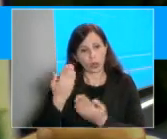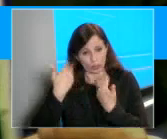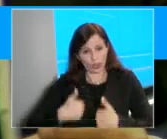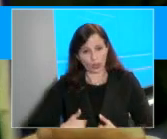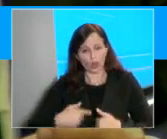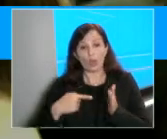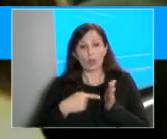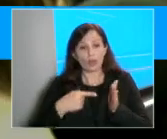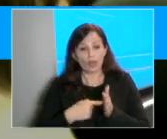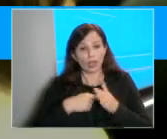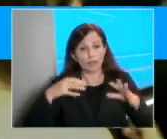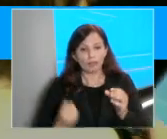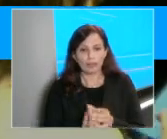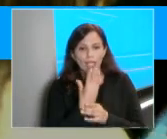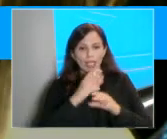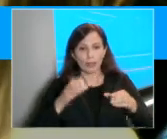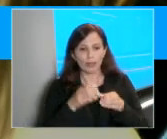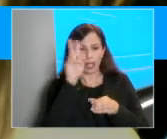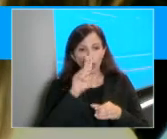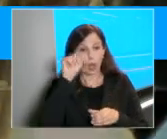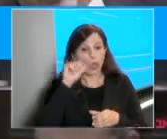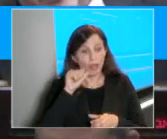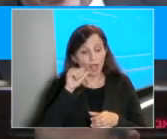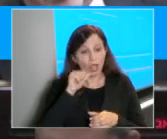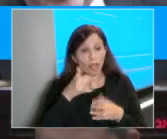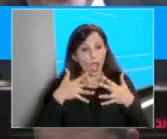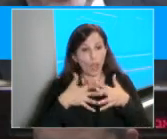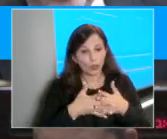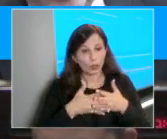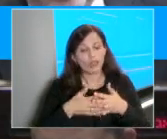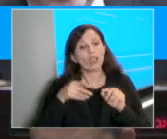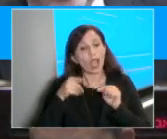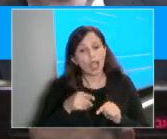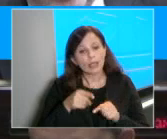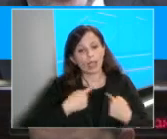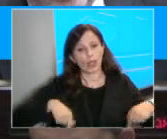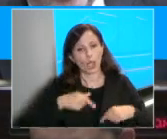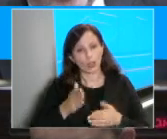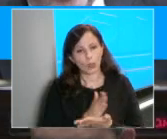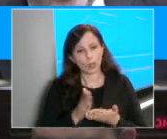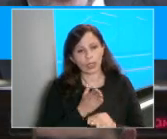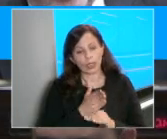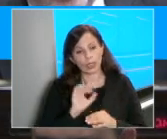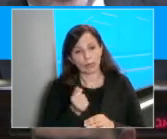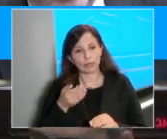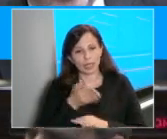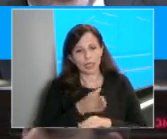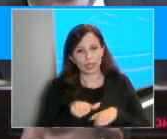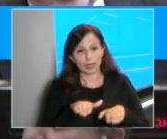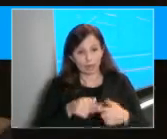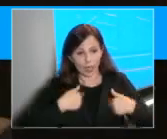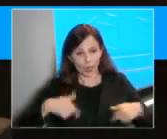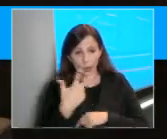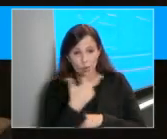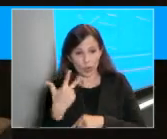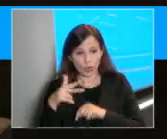אל כחול לבן, יקים ממשלת אחדות, ואז הימין החדש תחליט אם אנחנו נכנסים לממשלה הזו או לא. ככה שאני מרגיש שאנחנו כמפלגה של שלושה